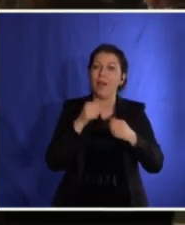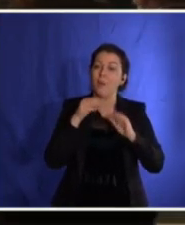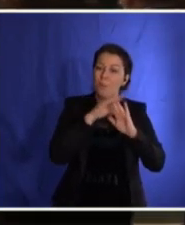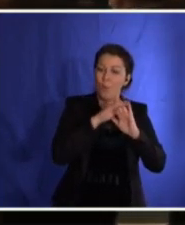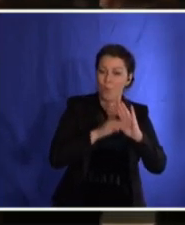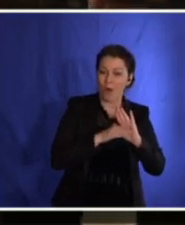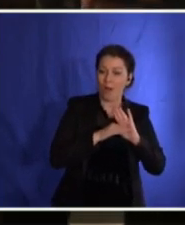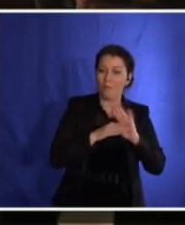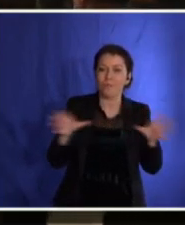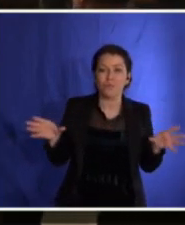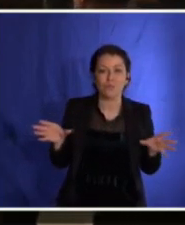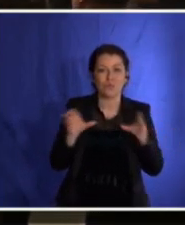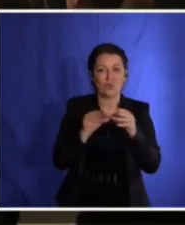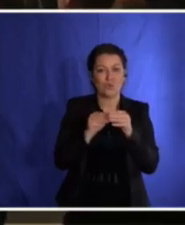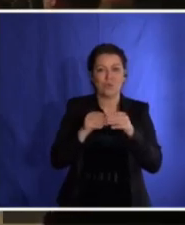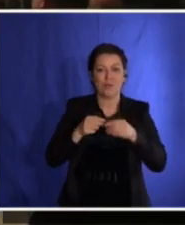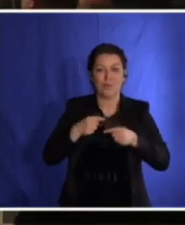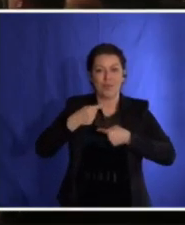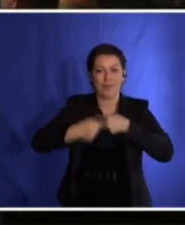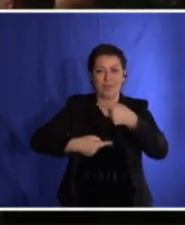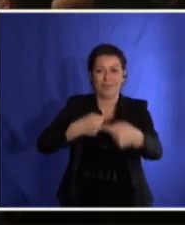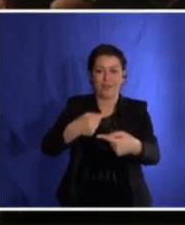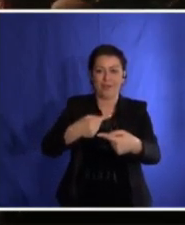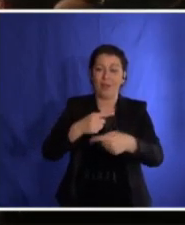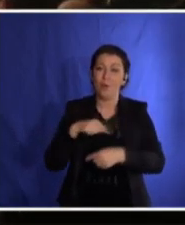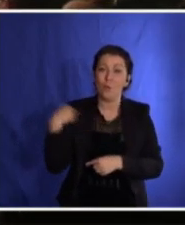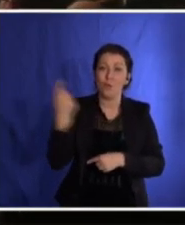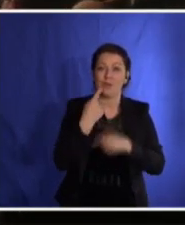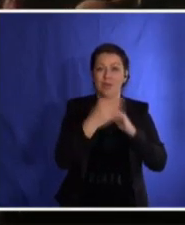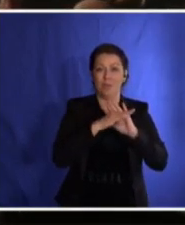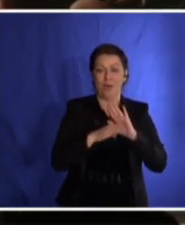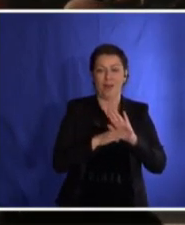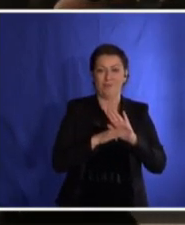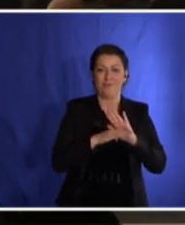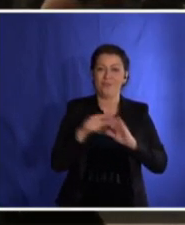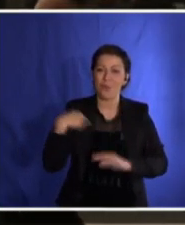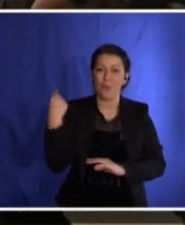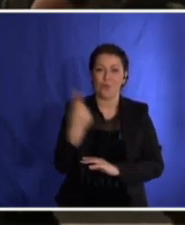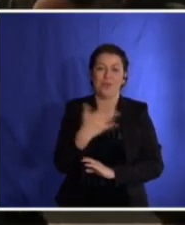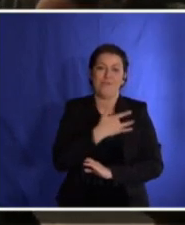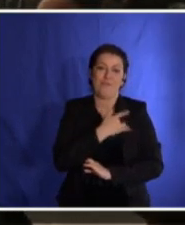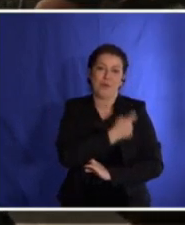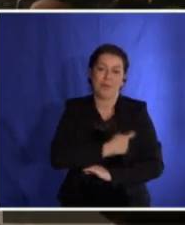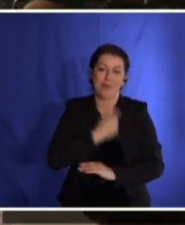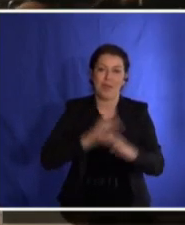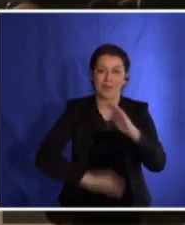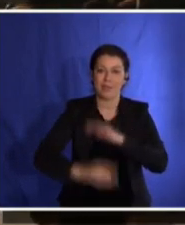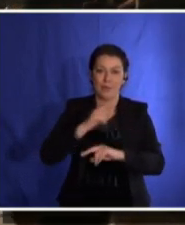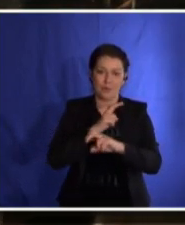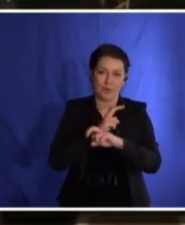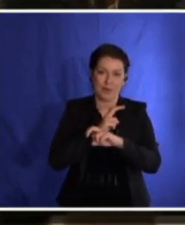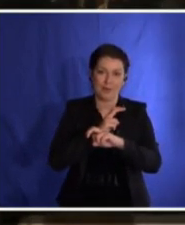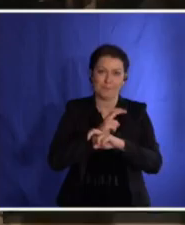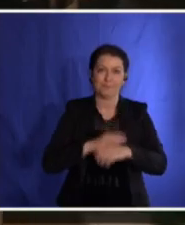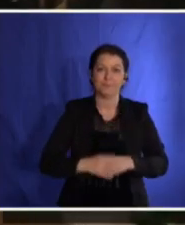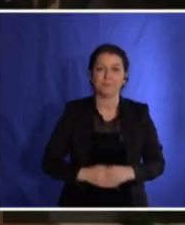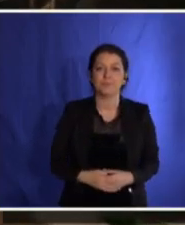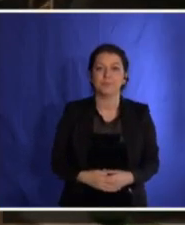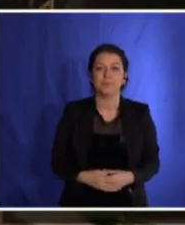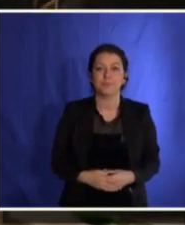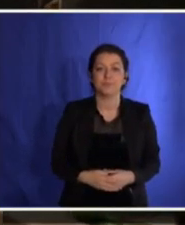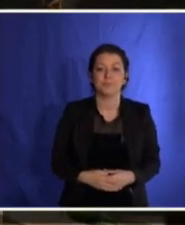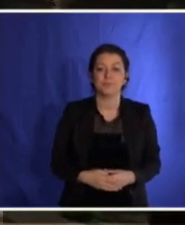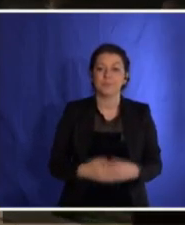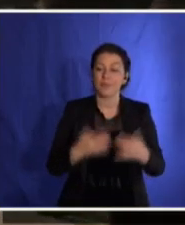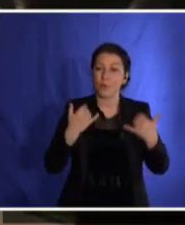entwickeln. Unser Programm für unsere Volkspartei Niederösterreich. Und heute ist der